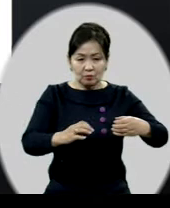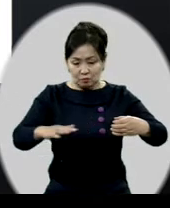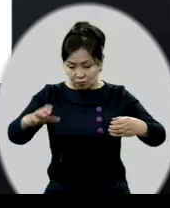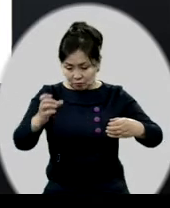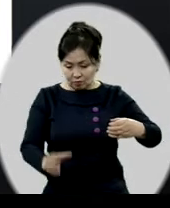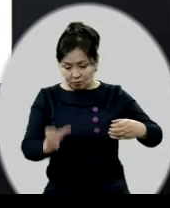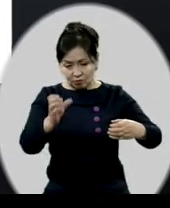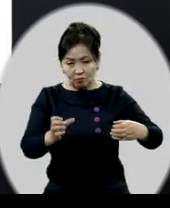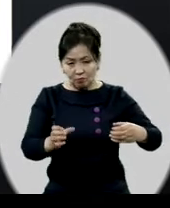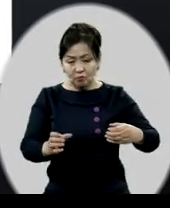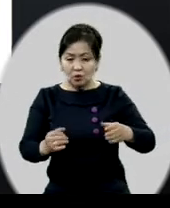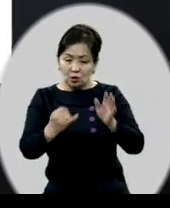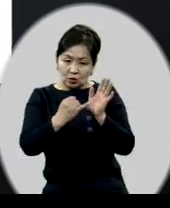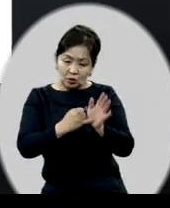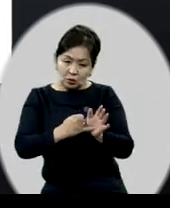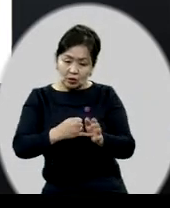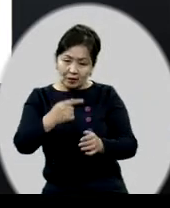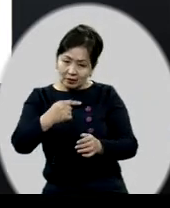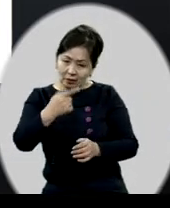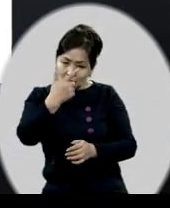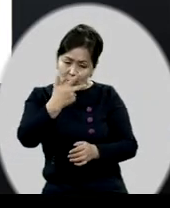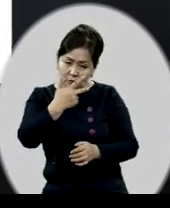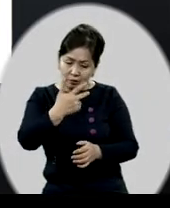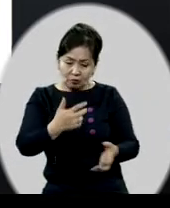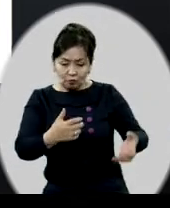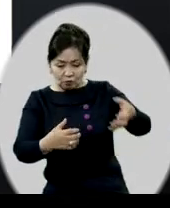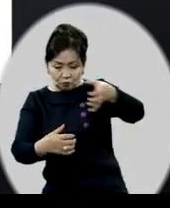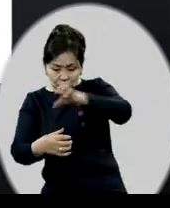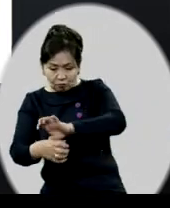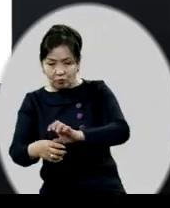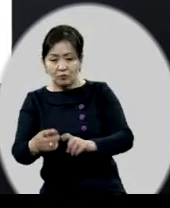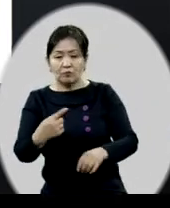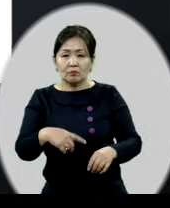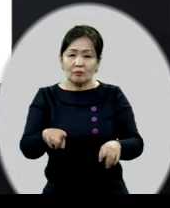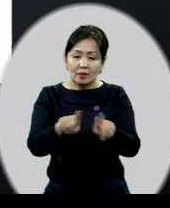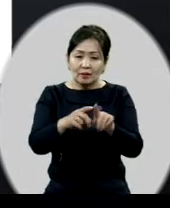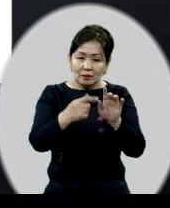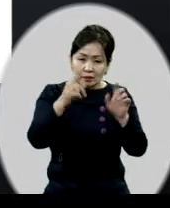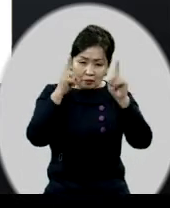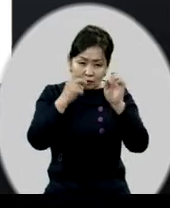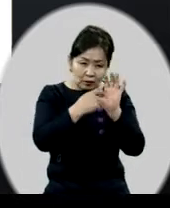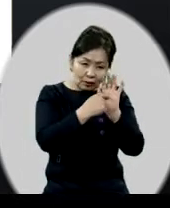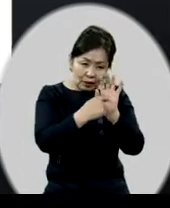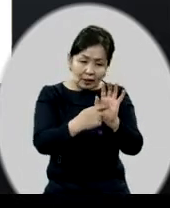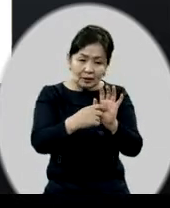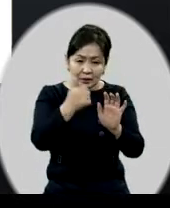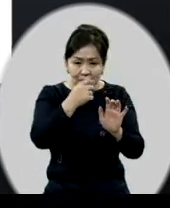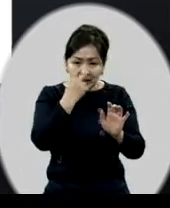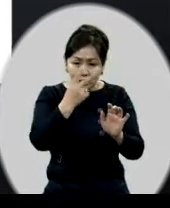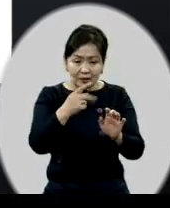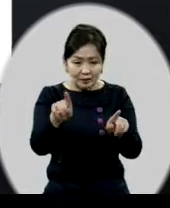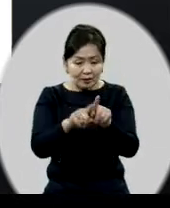хийжээ. Зургийг ажиглаад усны хэмжээг энгийн бутархаагаар илэрхийлэн бичээрэй хүүхдүүдээ. Эхний савндах усны